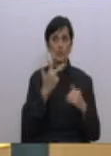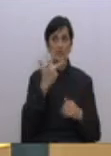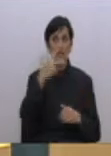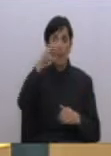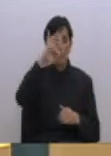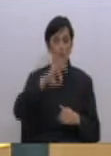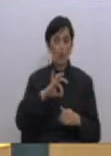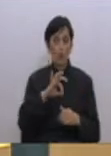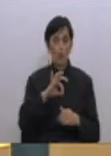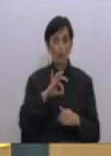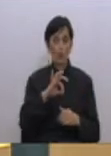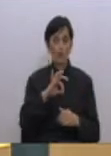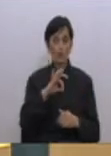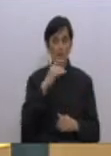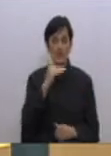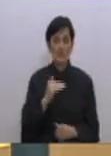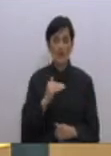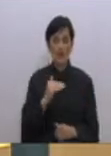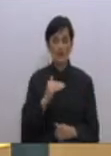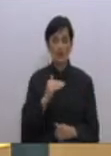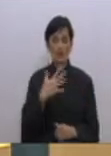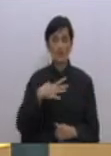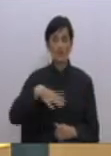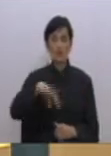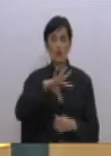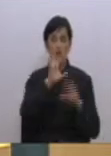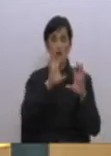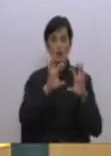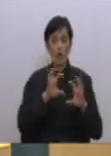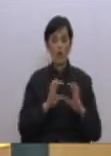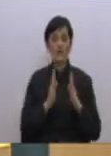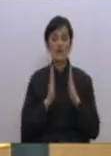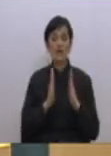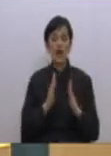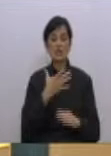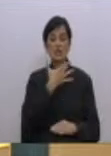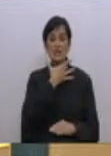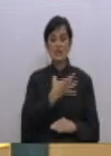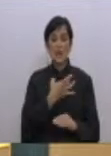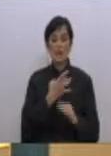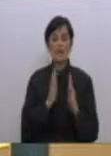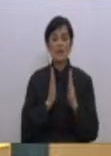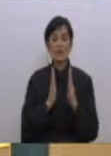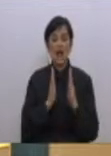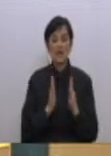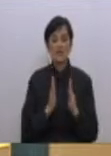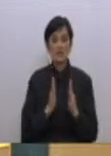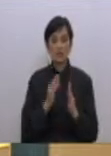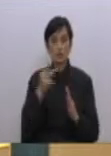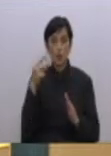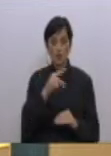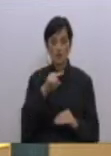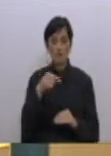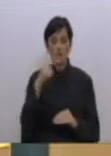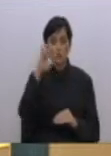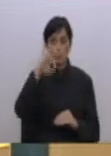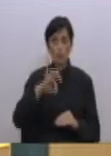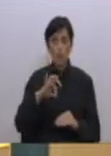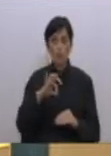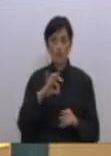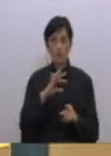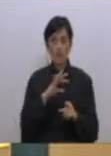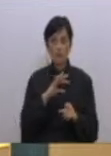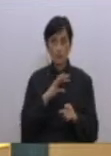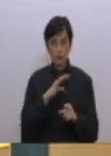3%-იან პარამეტრს და ქვეყნის საქართველოს კანონმდებლობით განსაზღვრული დეფიციტის განსაზღვრებით 2%